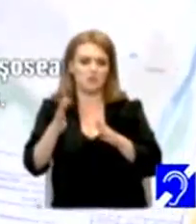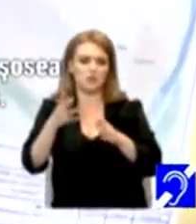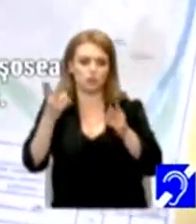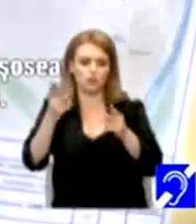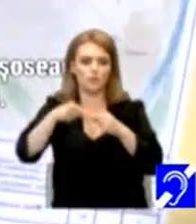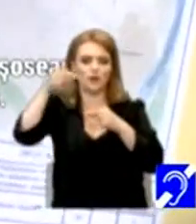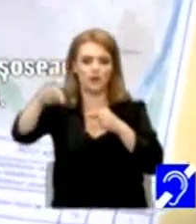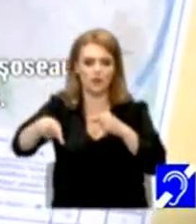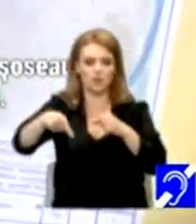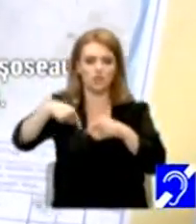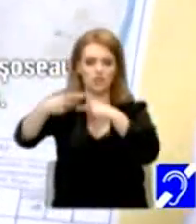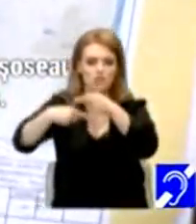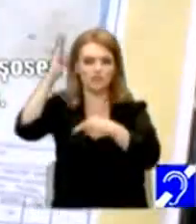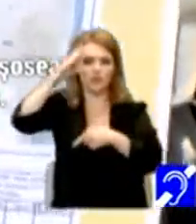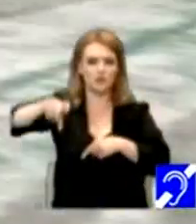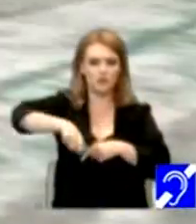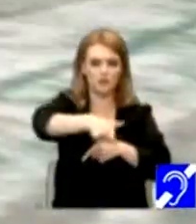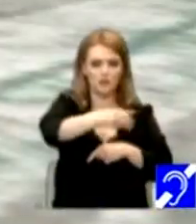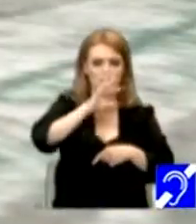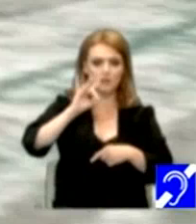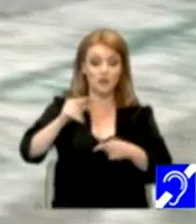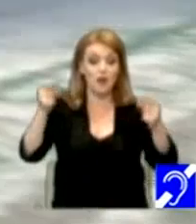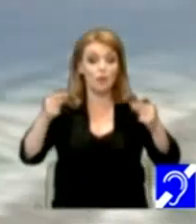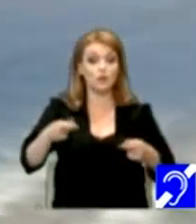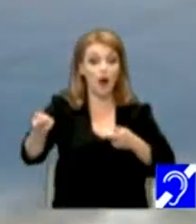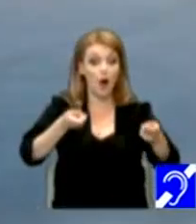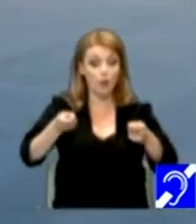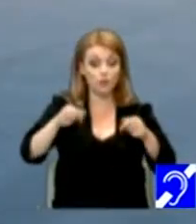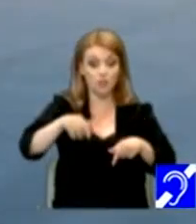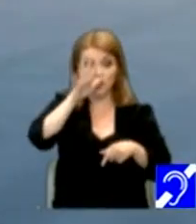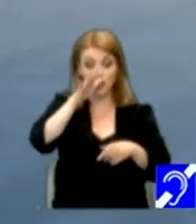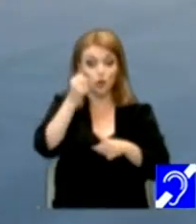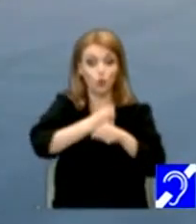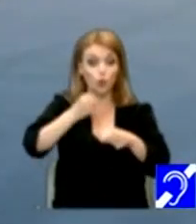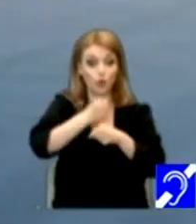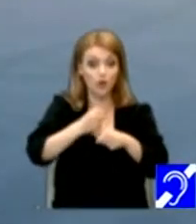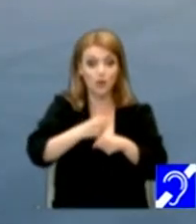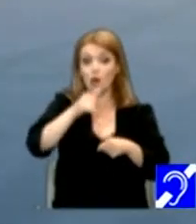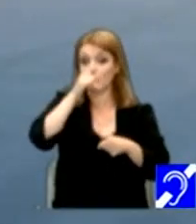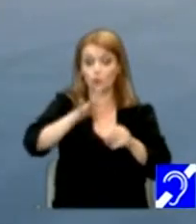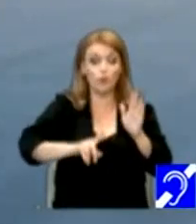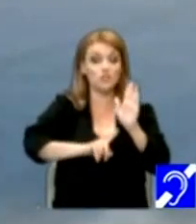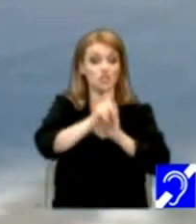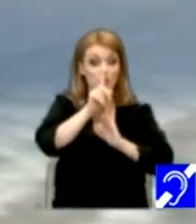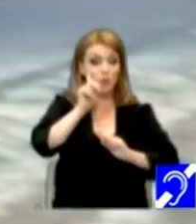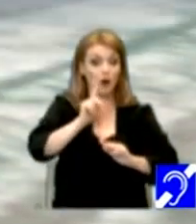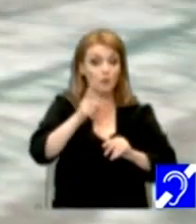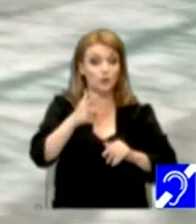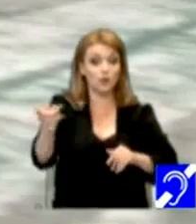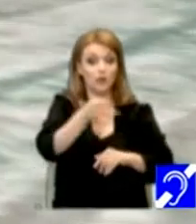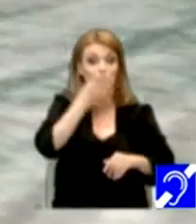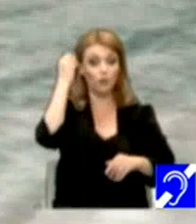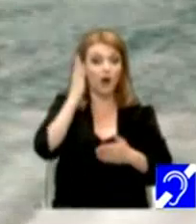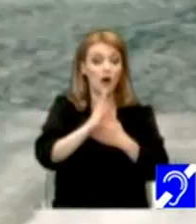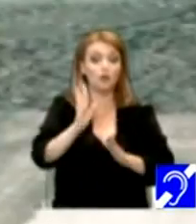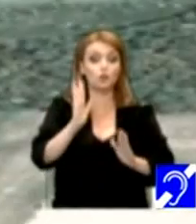мостового переходу в річку через річку Дністер. Потребіт авторитетцілор де ла Кишинеу лукрерілен ну пот інчепе, пентру ка Република Молдова аре дуар